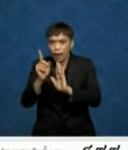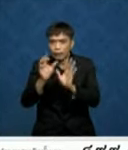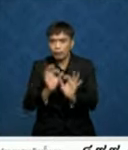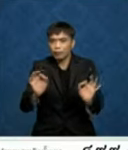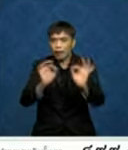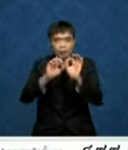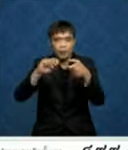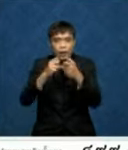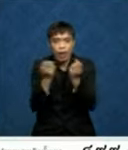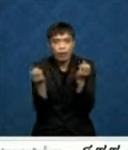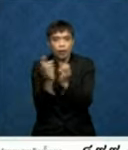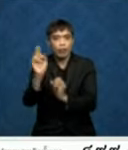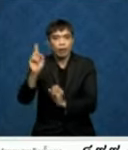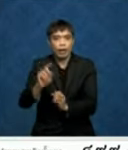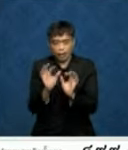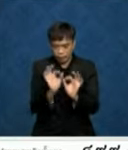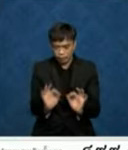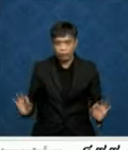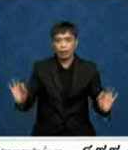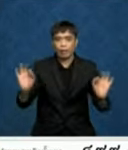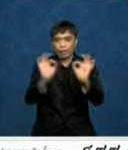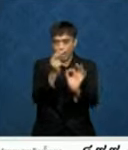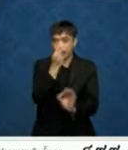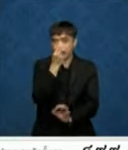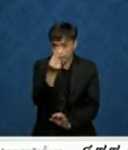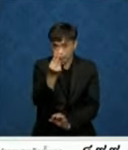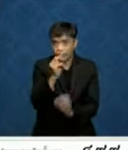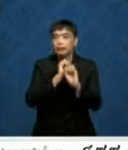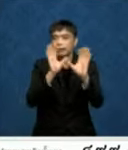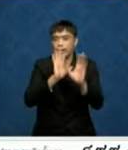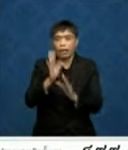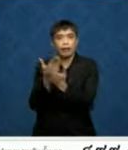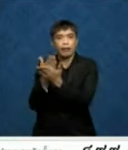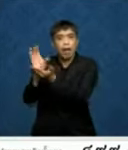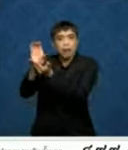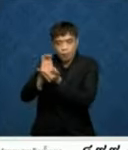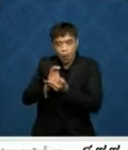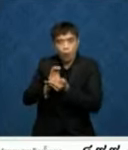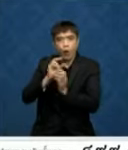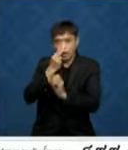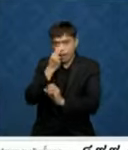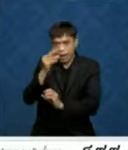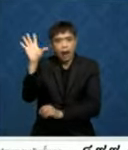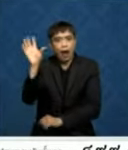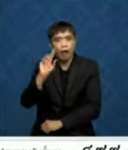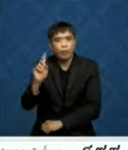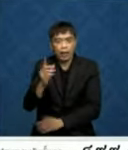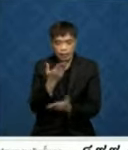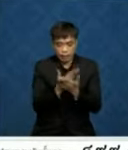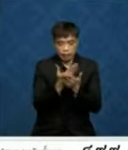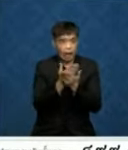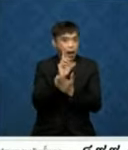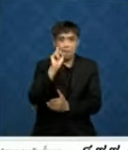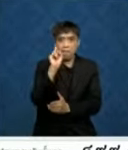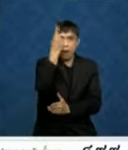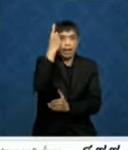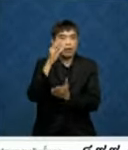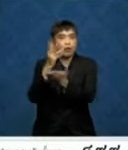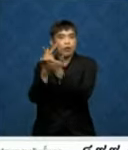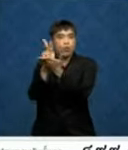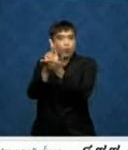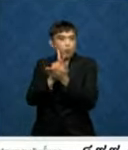อันนี้วันนี้เป็นที่ชัดเจนแล้วนะครับว่าแหล่งที่มาของเงินในโครงการนี้มาจากไหนที่แน่ๆคือไม่ได้เป็นเงินใหม่ทั้งหมดขณะนี้เร